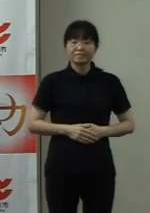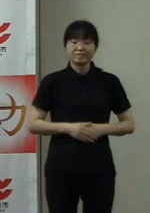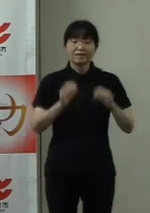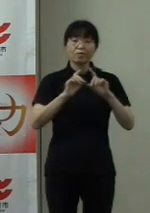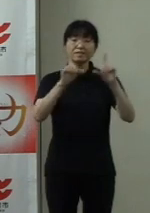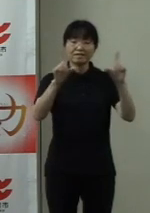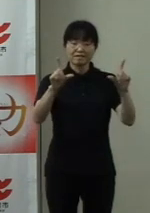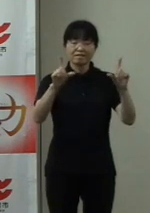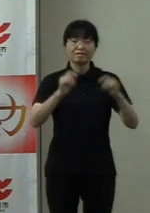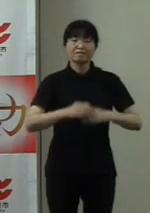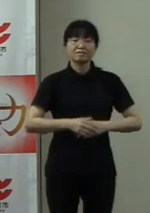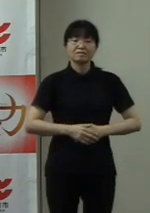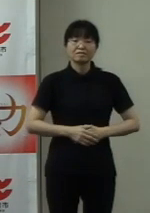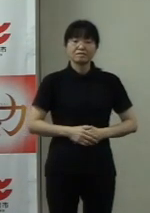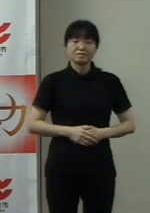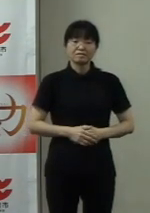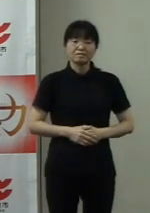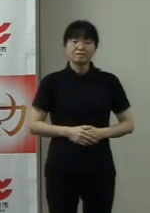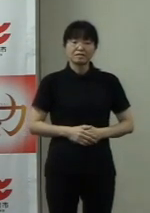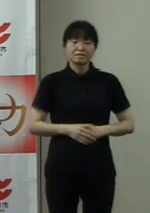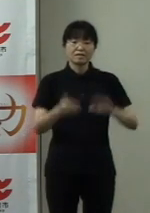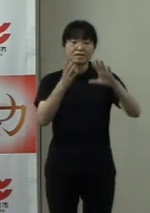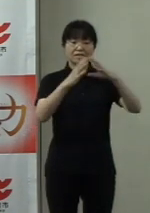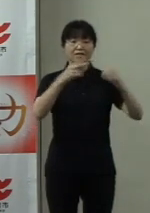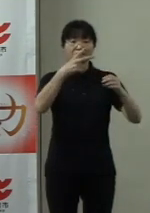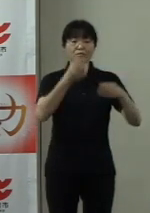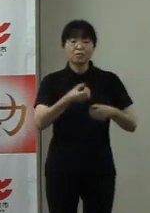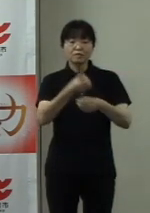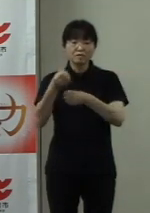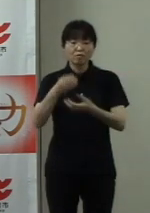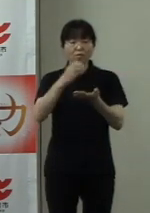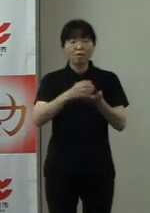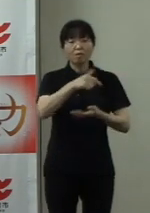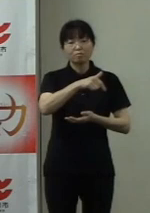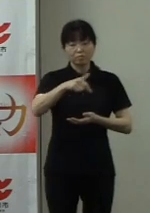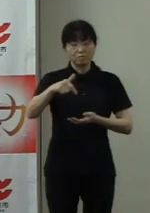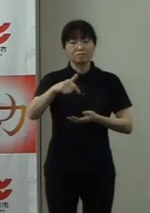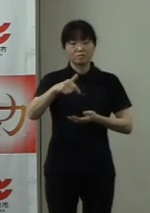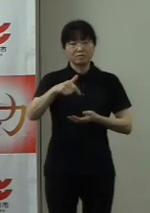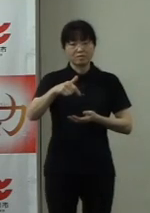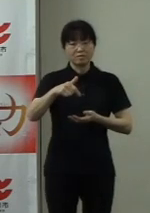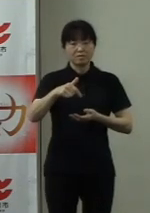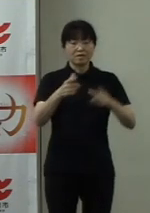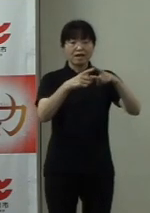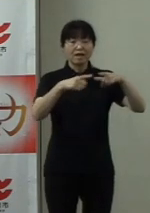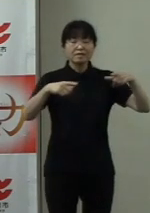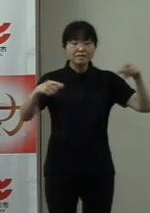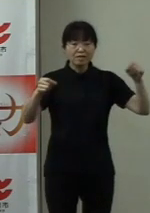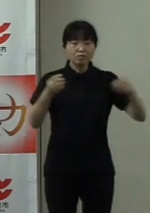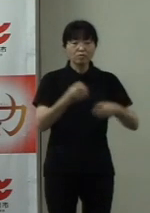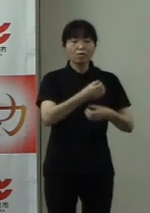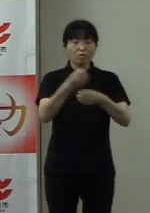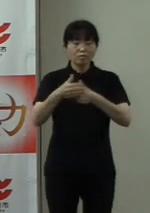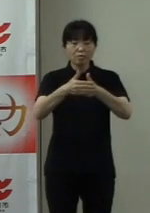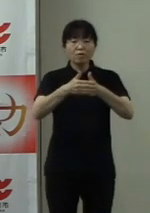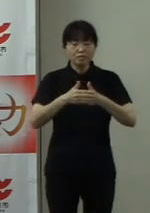お知らせということで、これ出雲市消防本部のがですね、全国の消防救